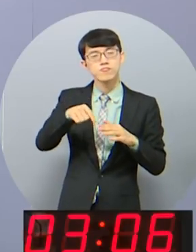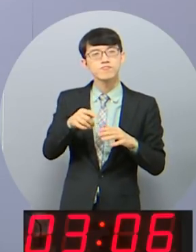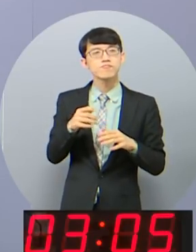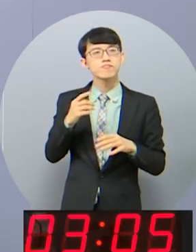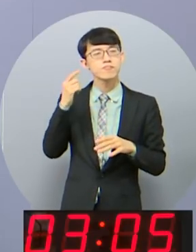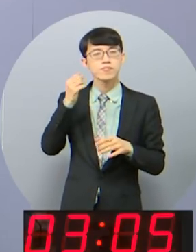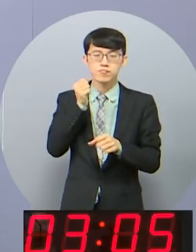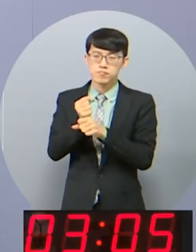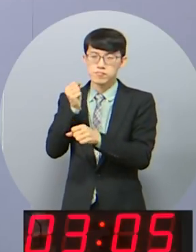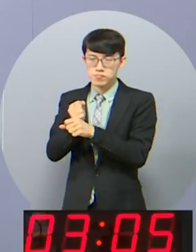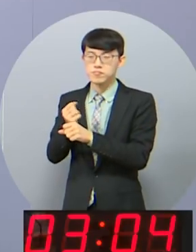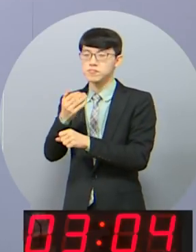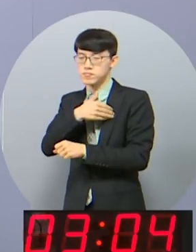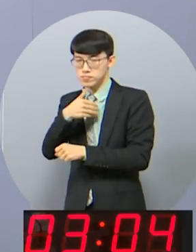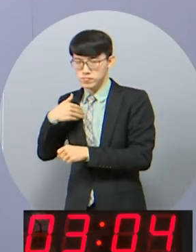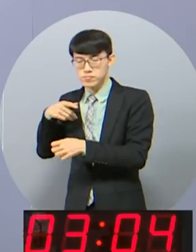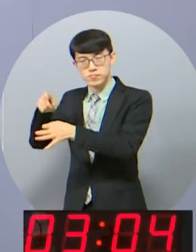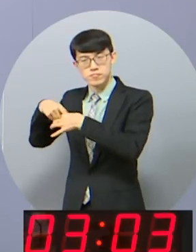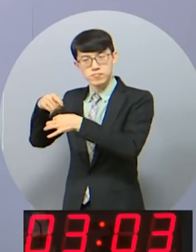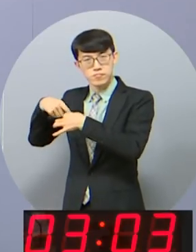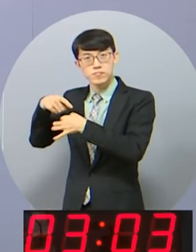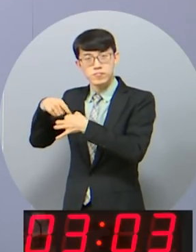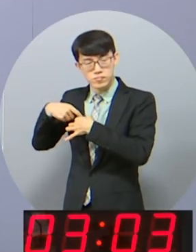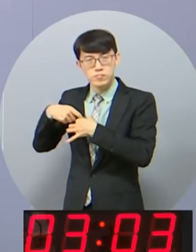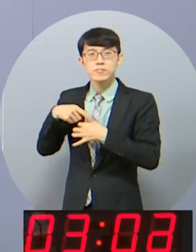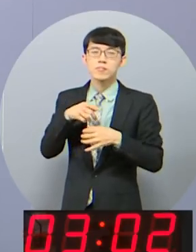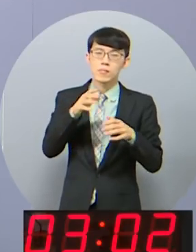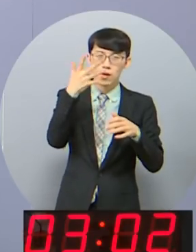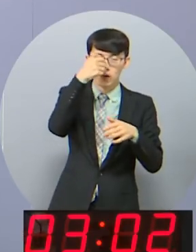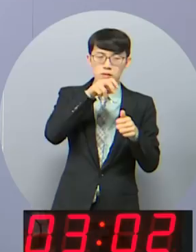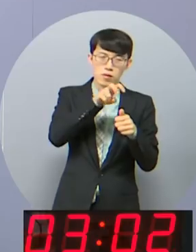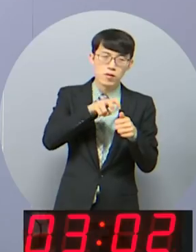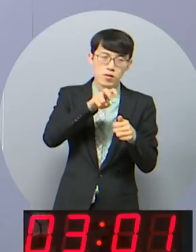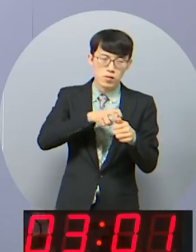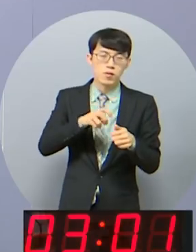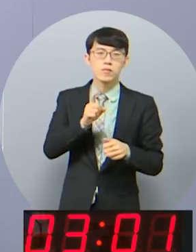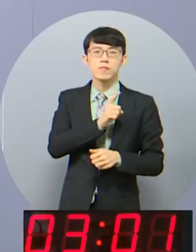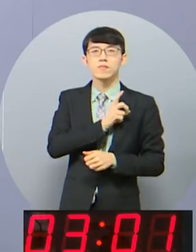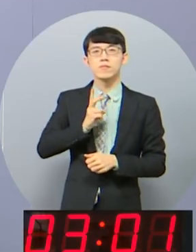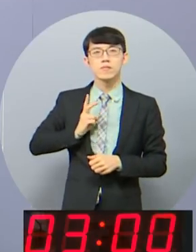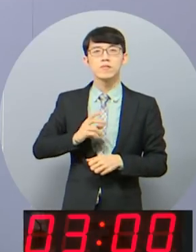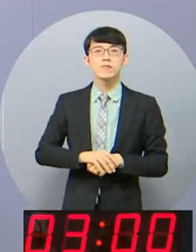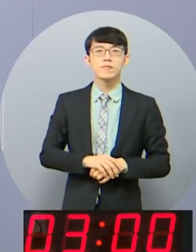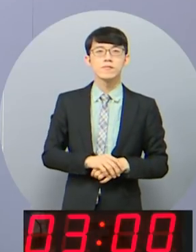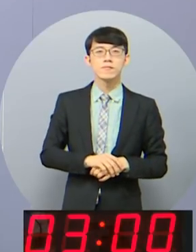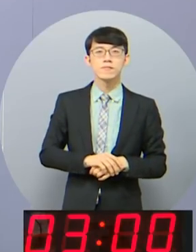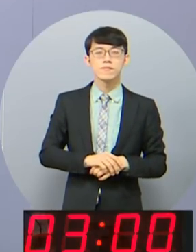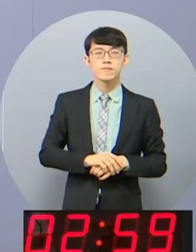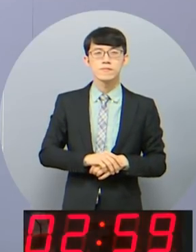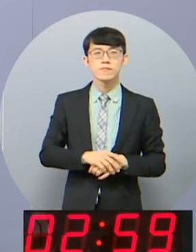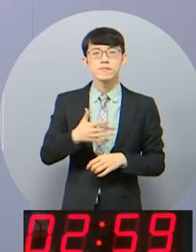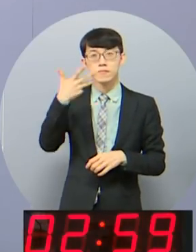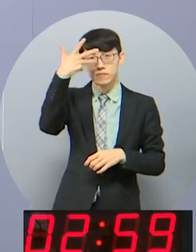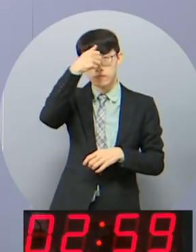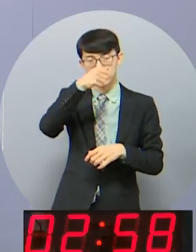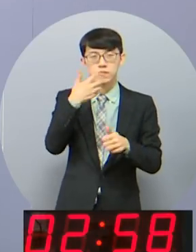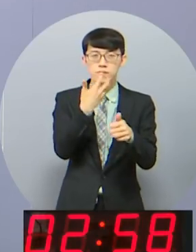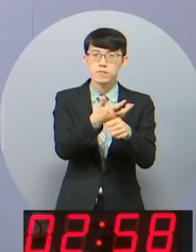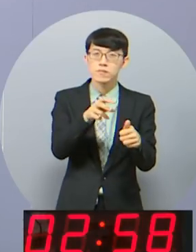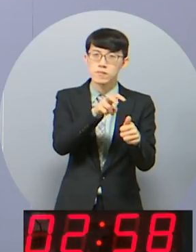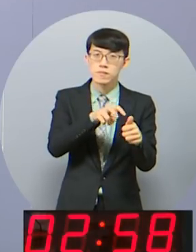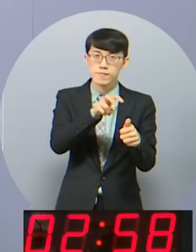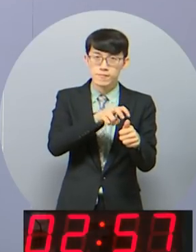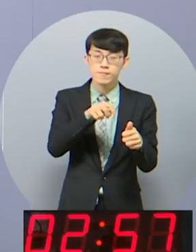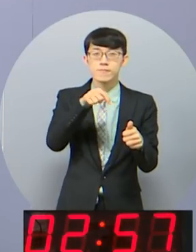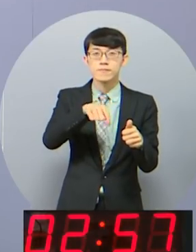路，会当去加趁钱、加收入，吼、哦！啊，嘛是差不多来坐去托老，伊费用